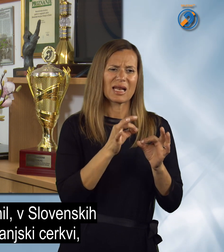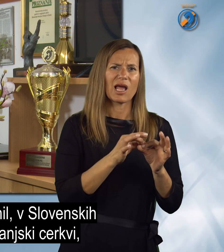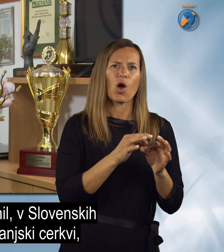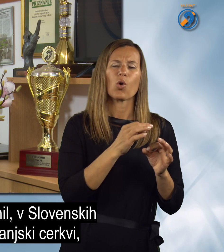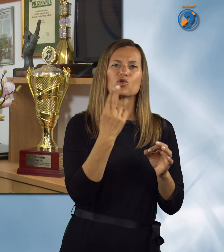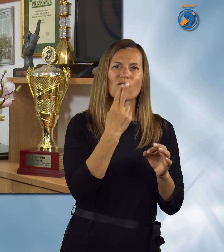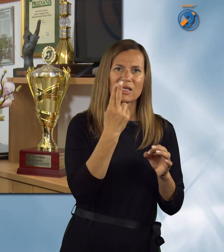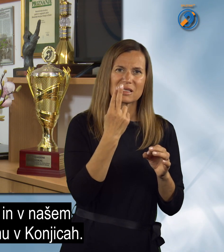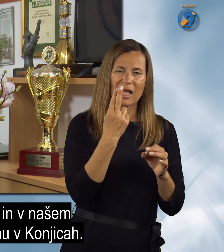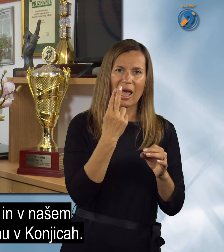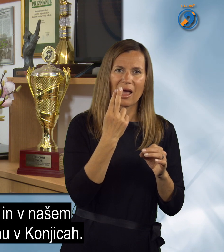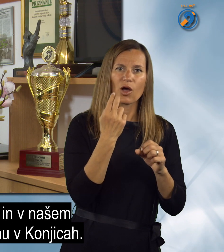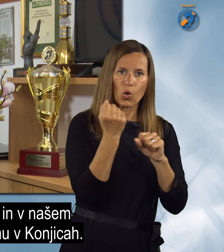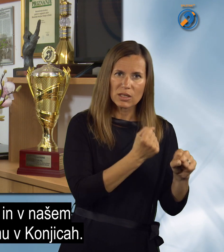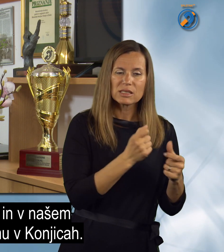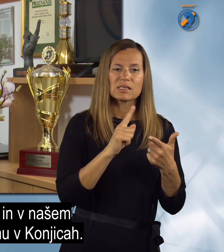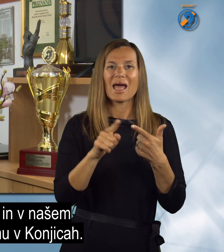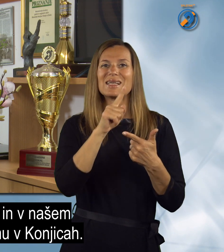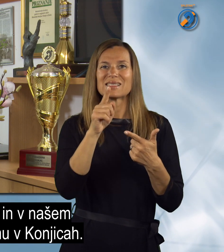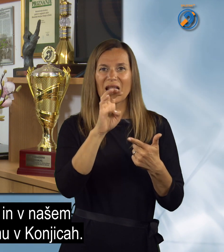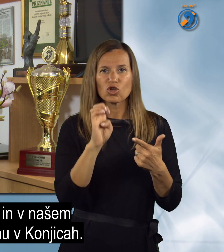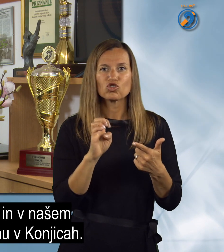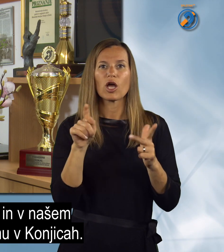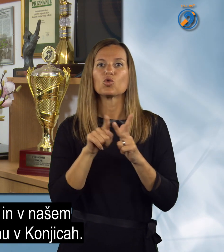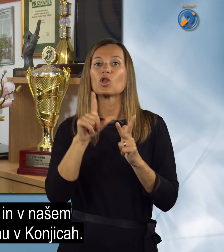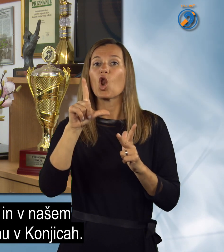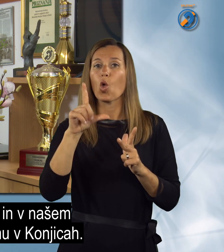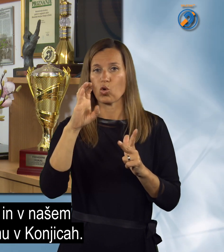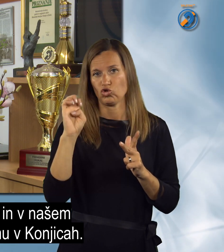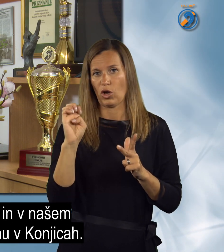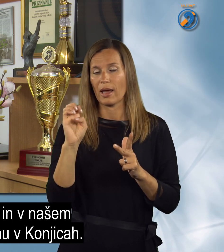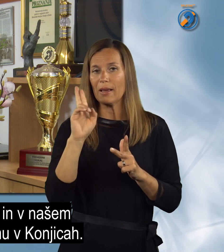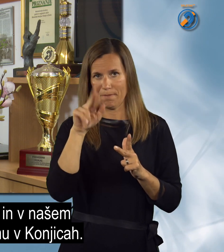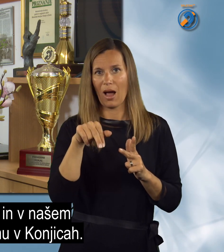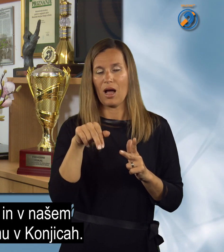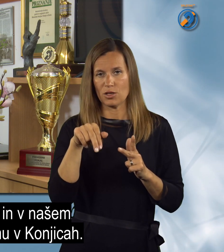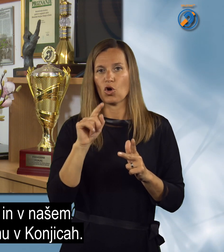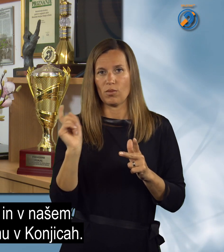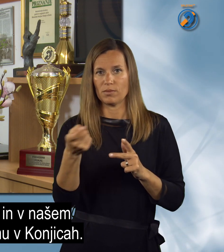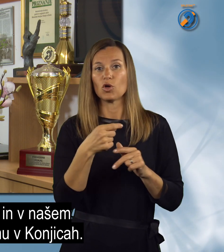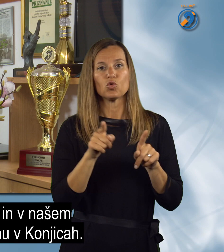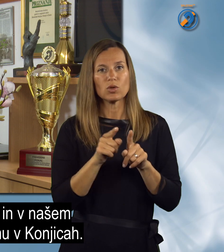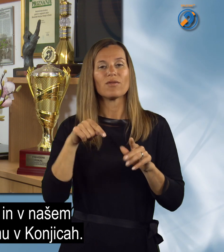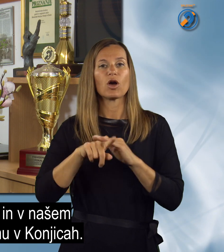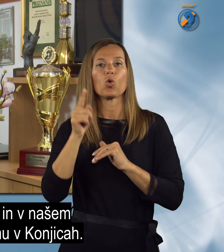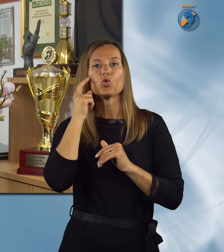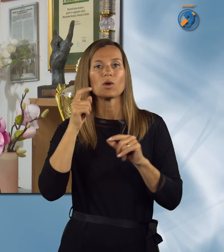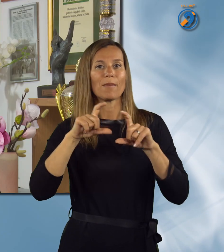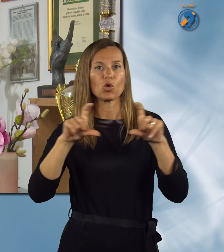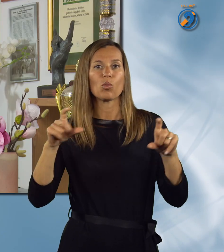Vitanje v cerkvi ter v Ločah v cerkvi in v našem kulturnem domu v Slovenskih